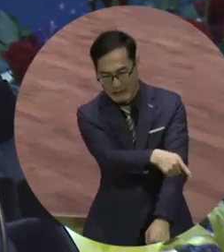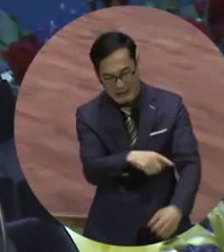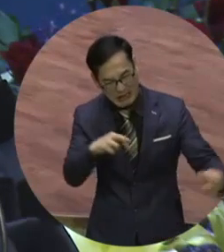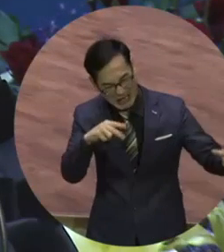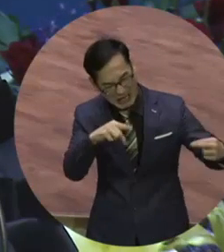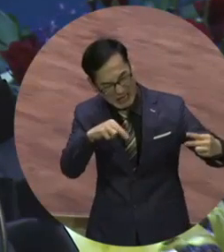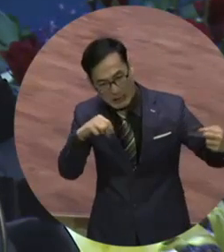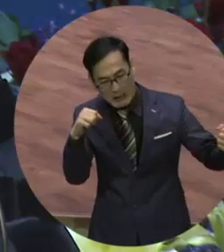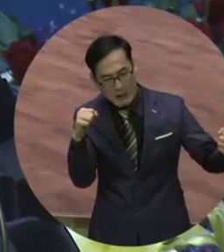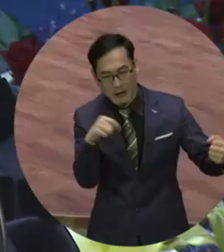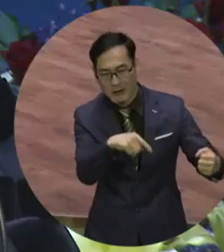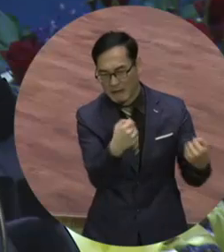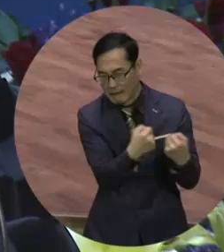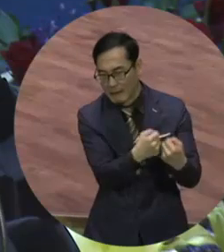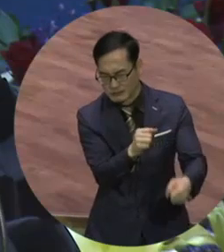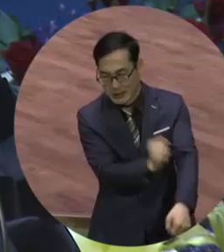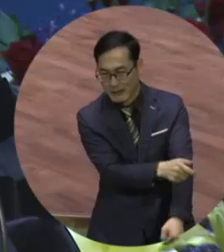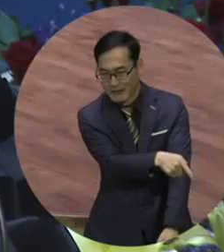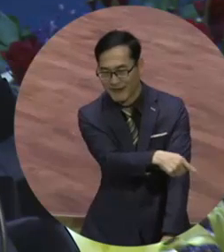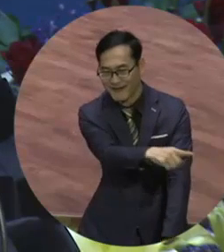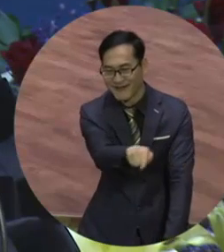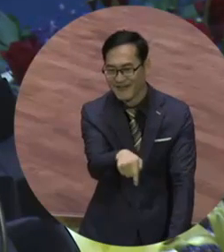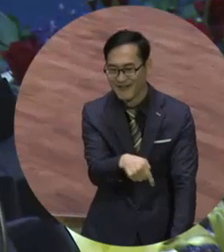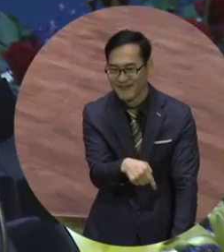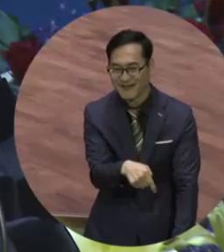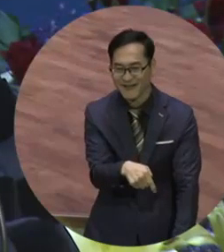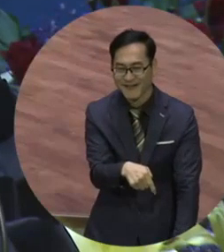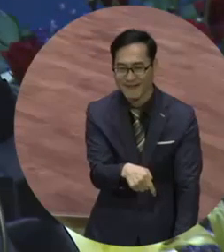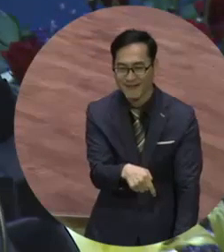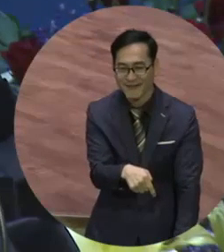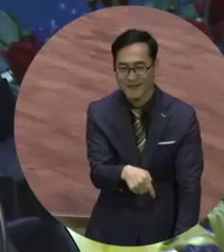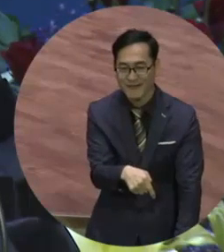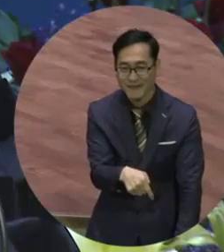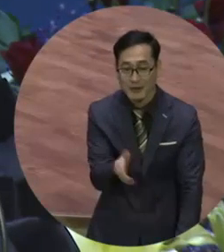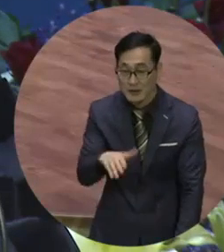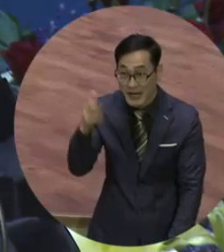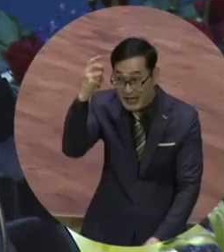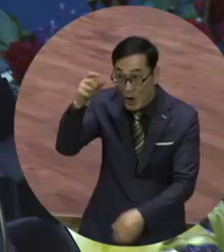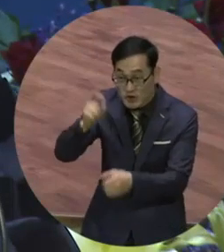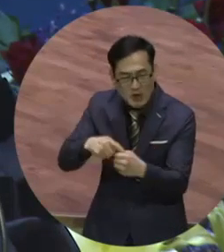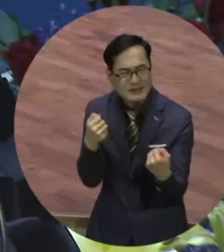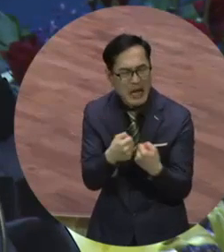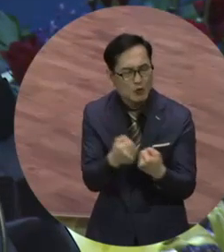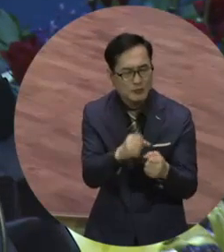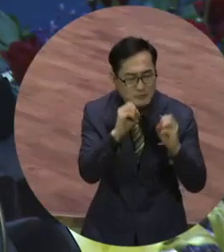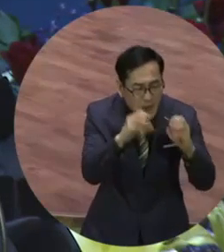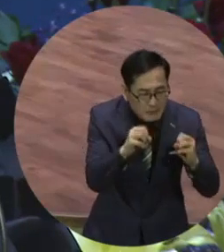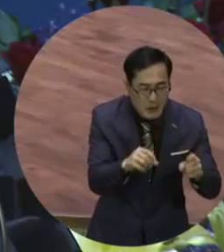치고받고 싸움 잘해요. 영적 싸움 뭔 말인지 몰라요.